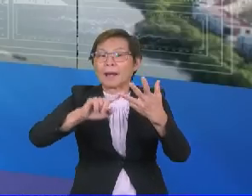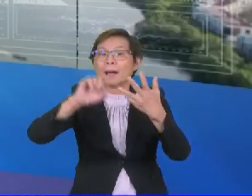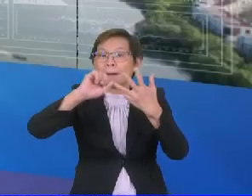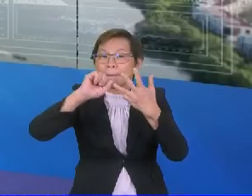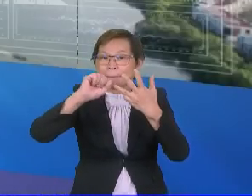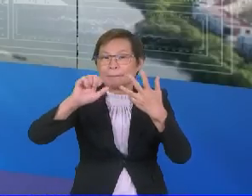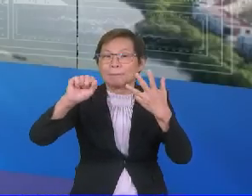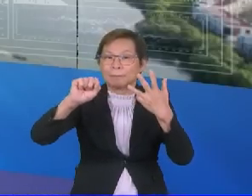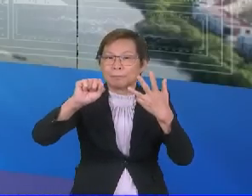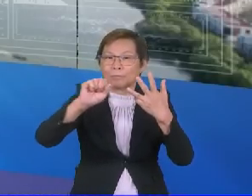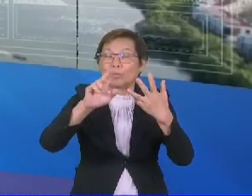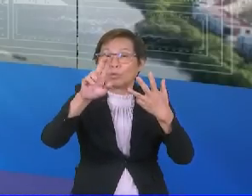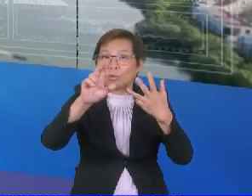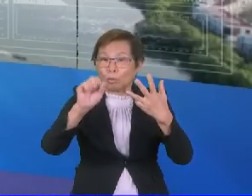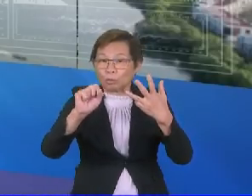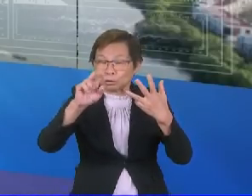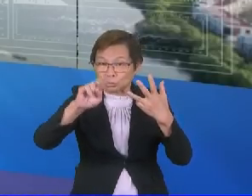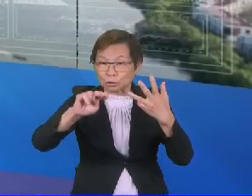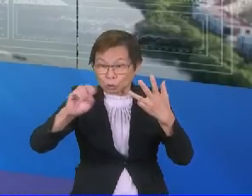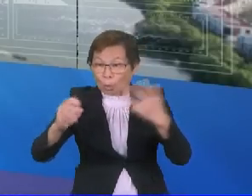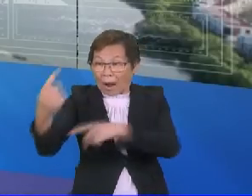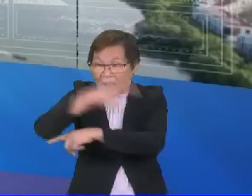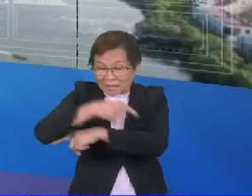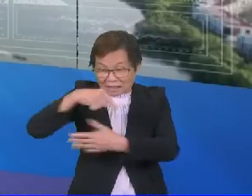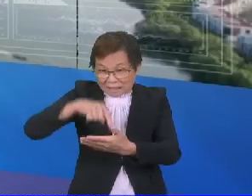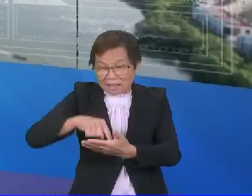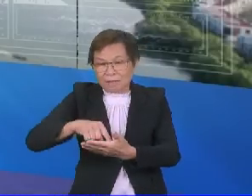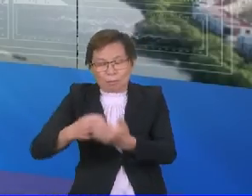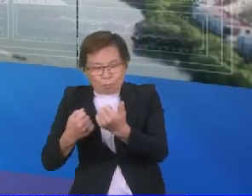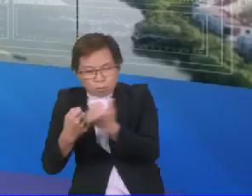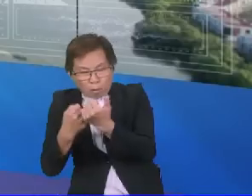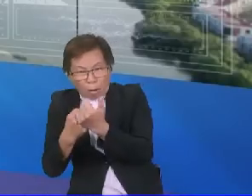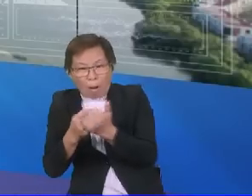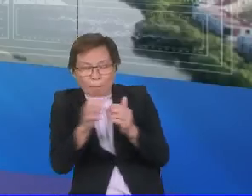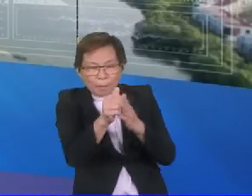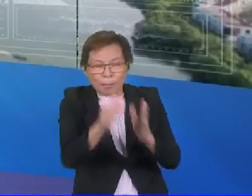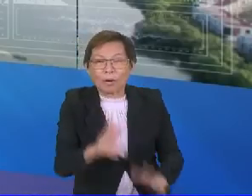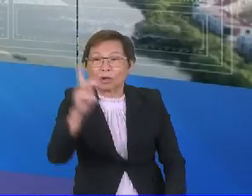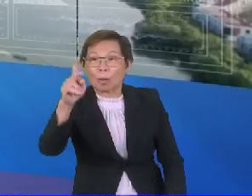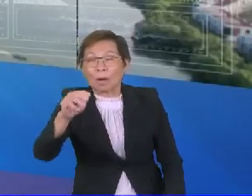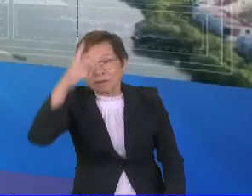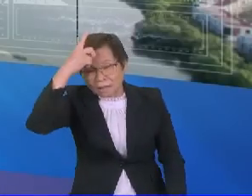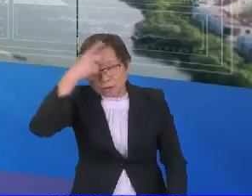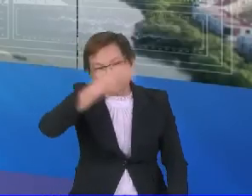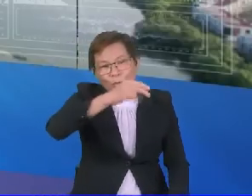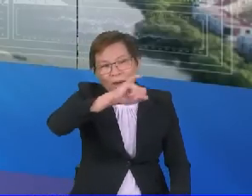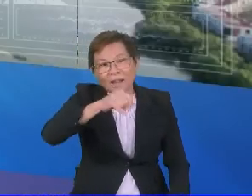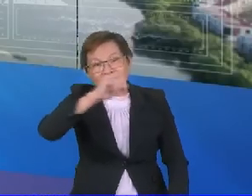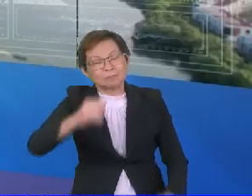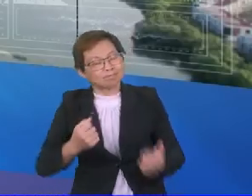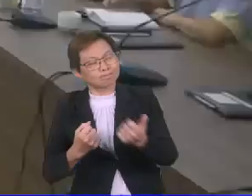kebangsaan sampah bersatu usno hari ini Teguh menyatukan sokongan terhadap kepimpinan ketua menteri Datu Sri Panglima Haji